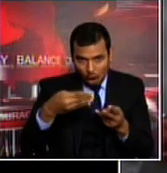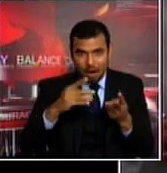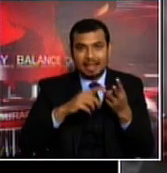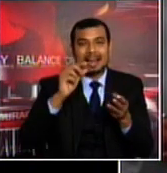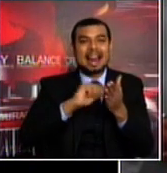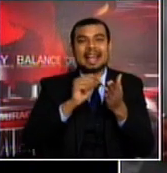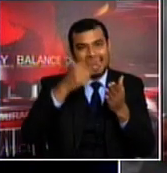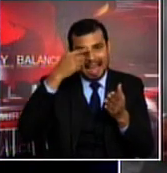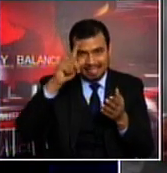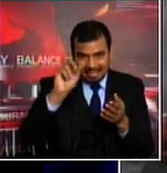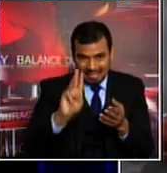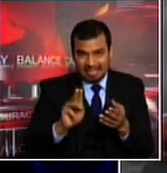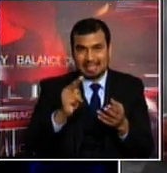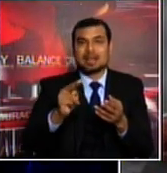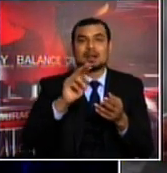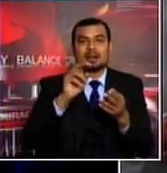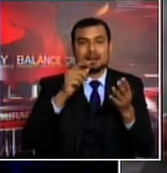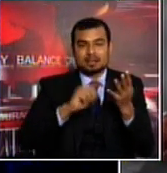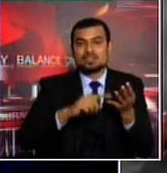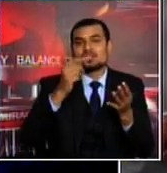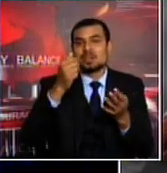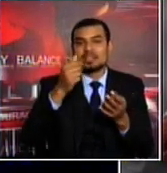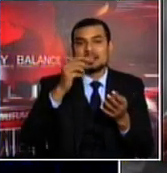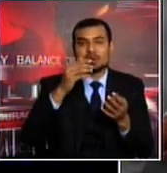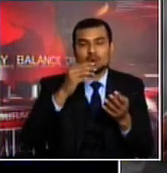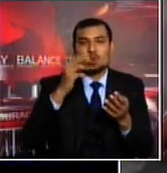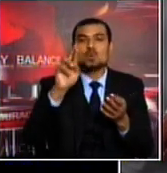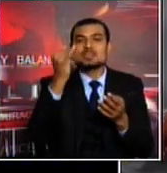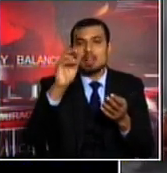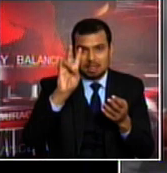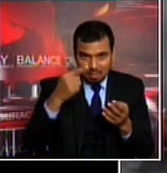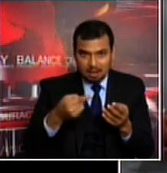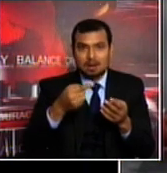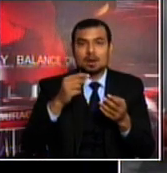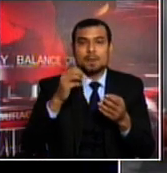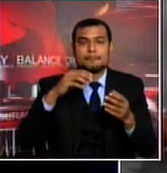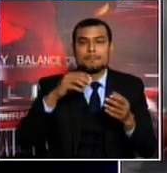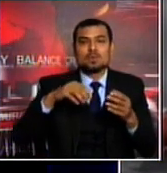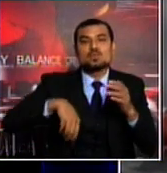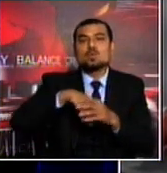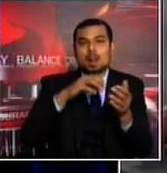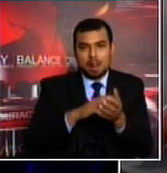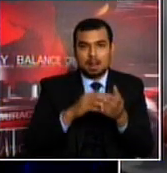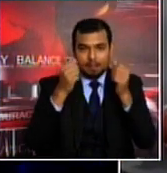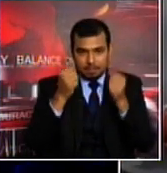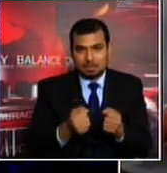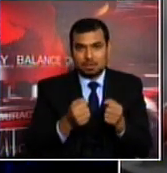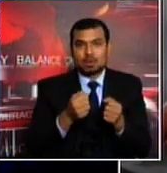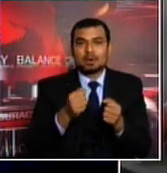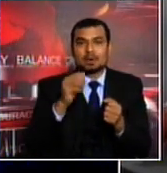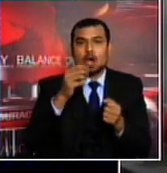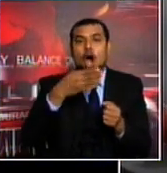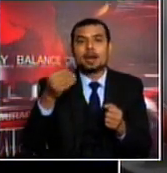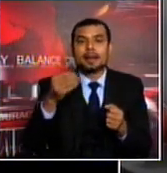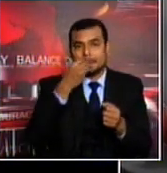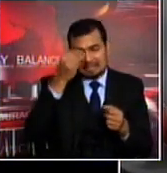देवदह 6 रोशन खड्का र स्याङ्जाको पुतली बजार 4 घर भई रूपन्देहीको बुटवल 4 बस्दै आएका